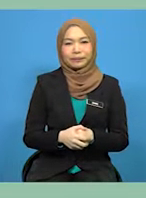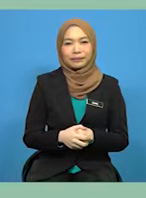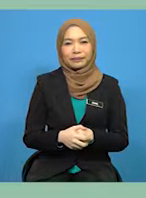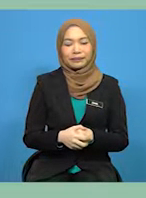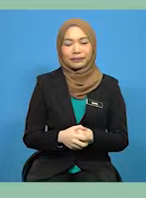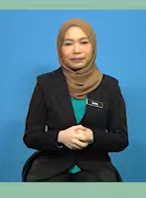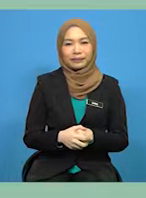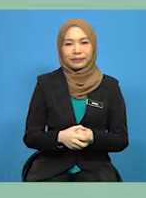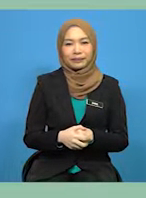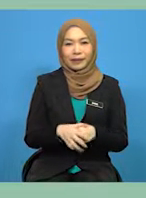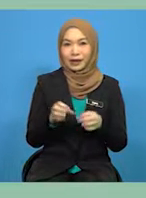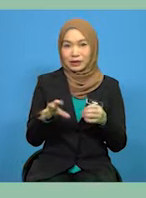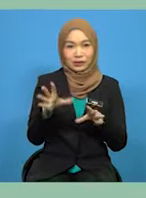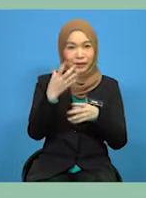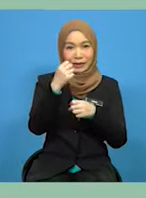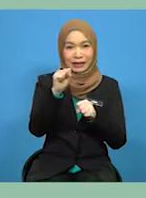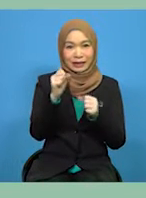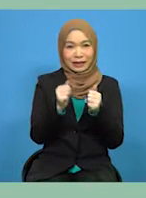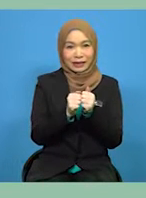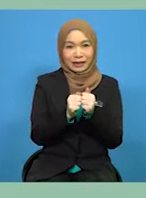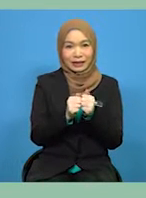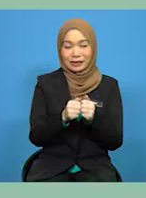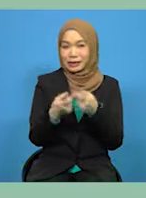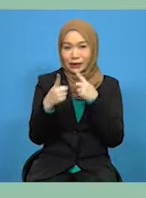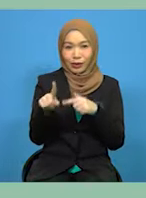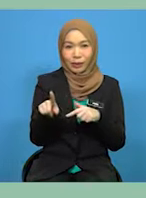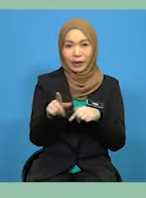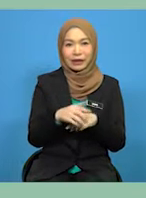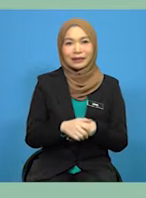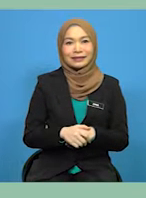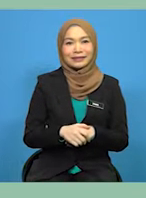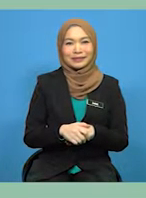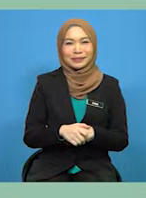Baiklah pelajar, sudah bersedia dengan jawapan?